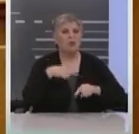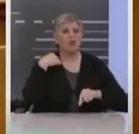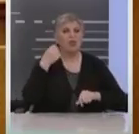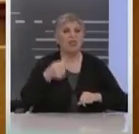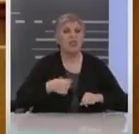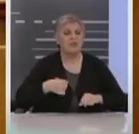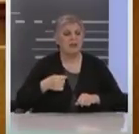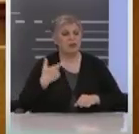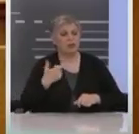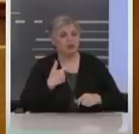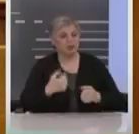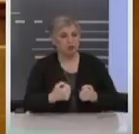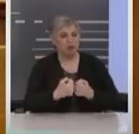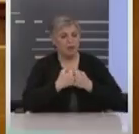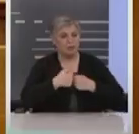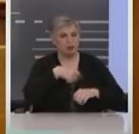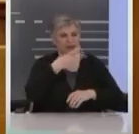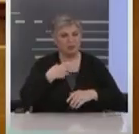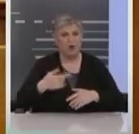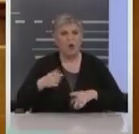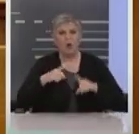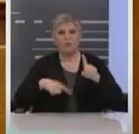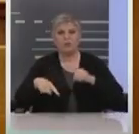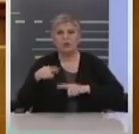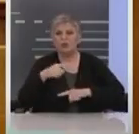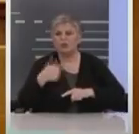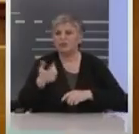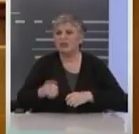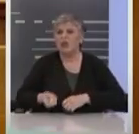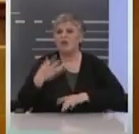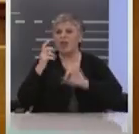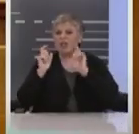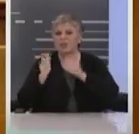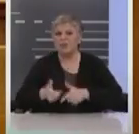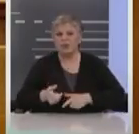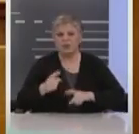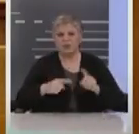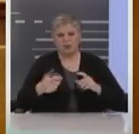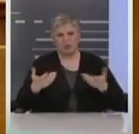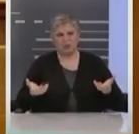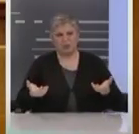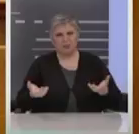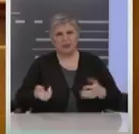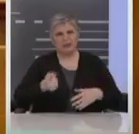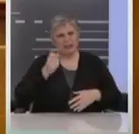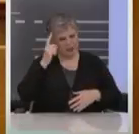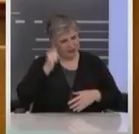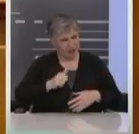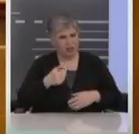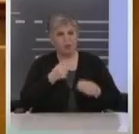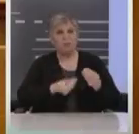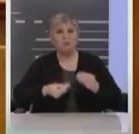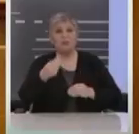προς την κυβέρνηση και ποιοι έχουν υποστηριχθεί από το κόμμα της αξιωματικής αντιπολίτευσης. Η πλειοψηφία των